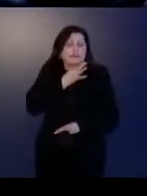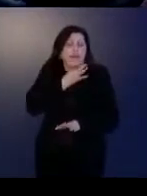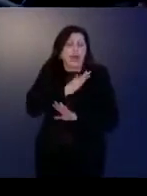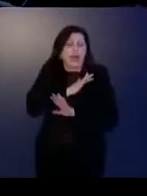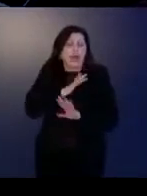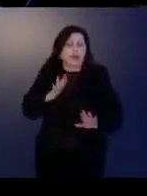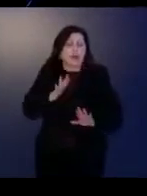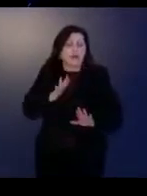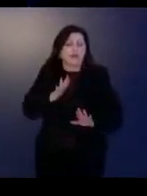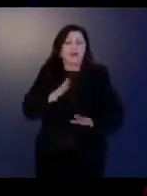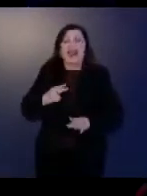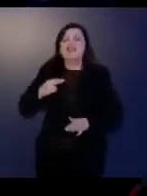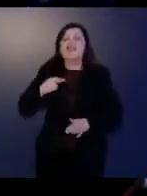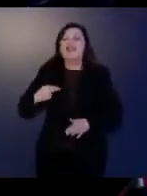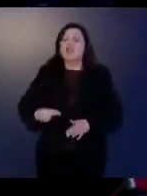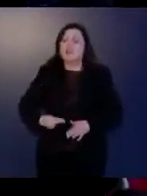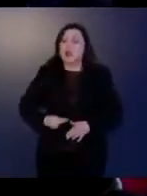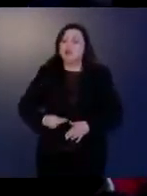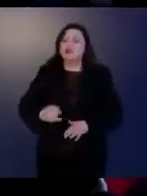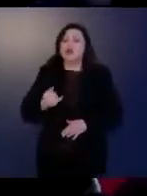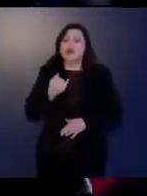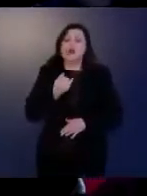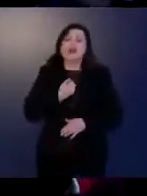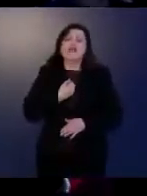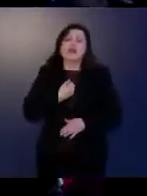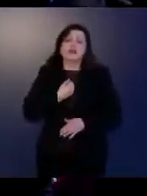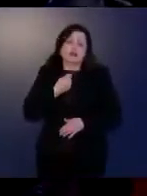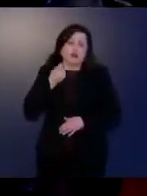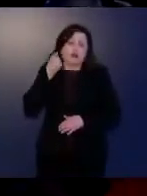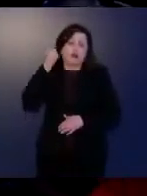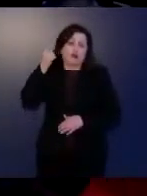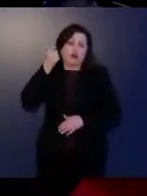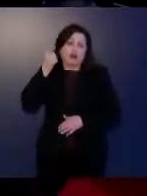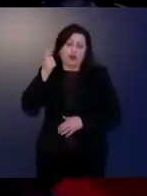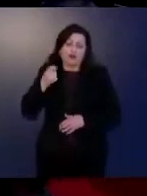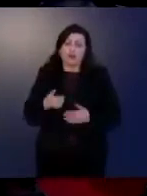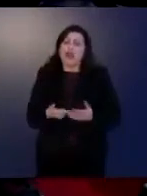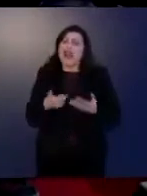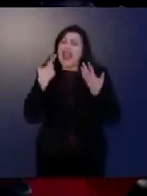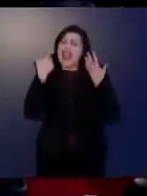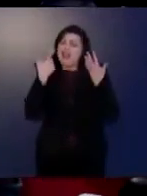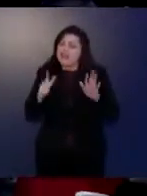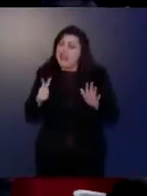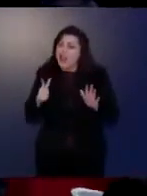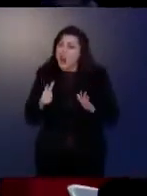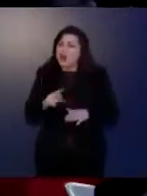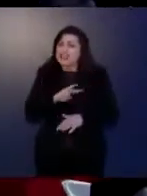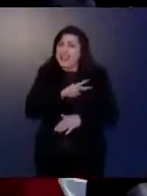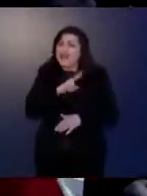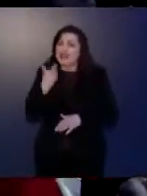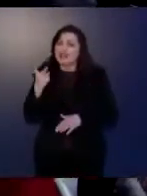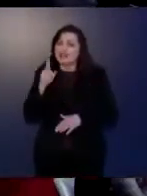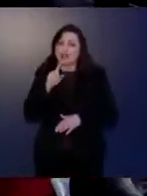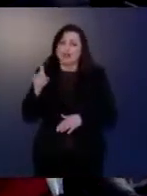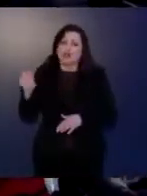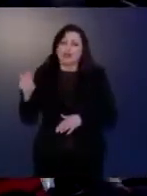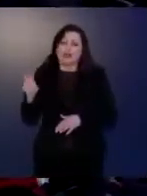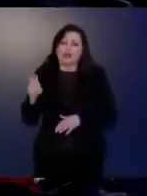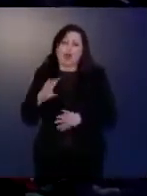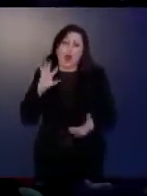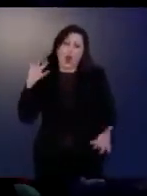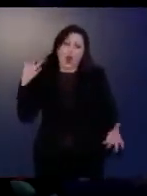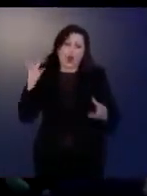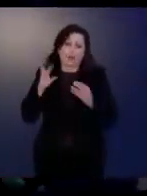και ιδιωτικό χρέος έχει ξεπεράσει τα 700 δις μαζί.